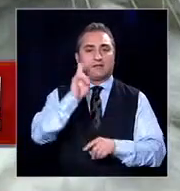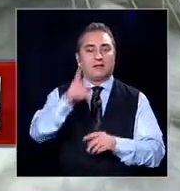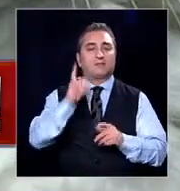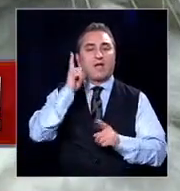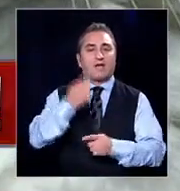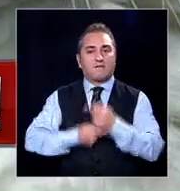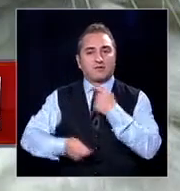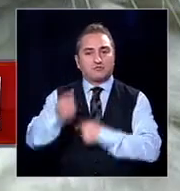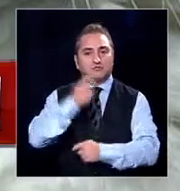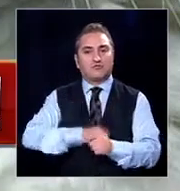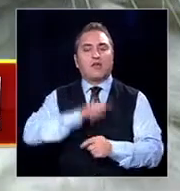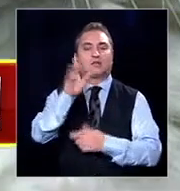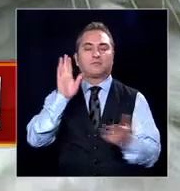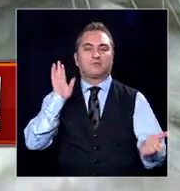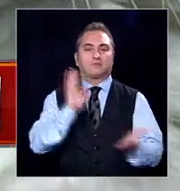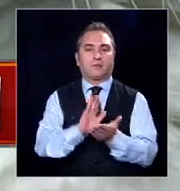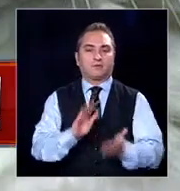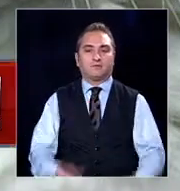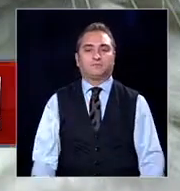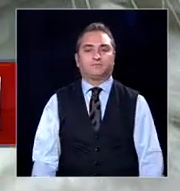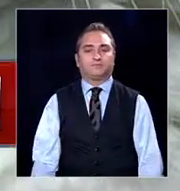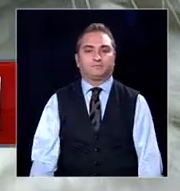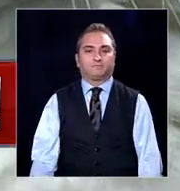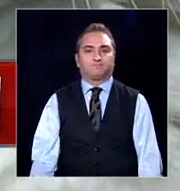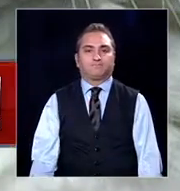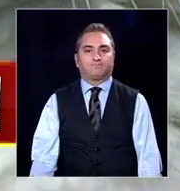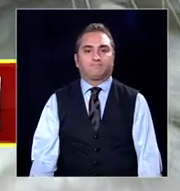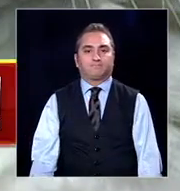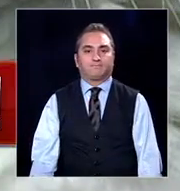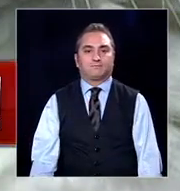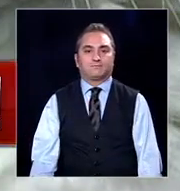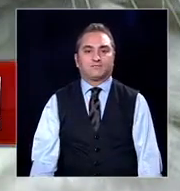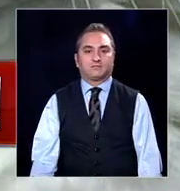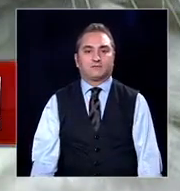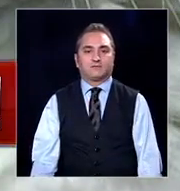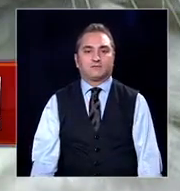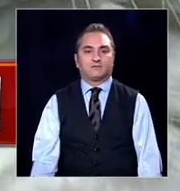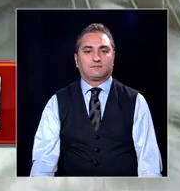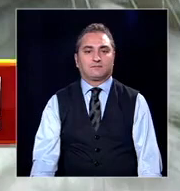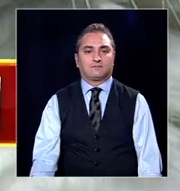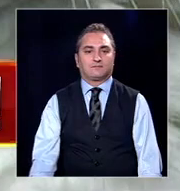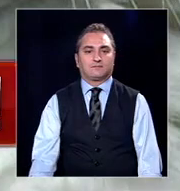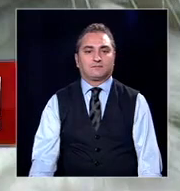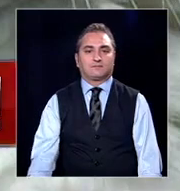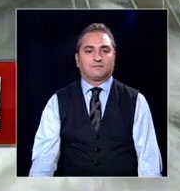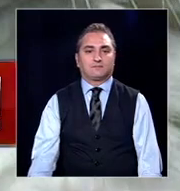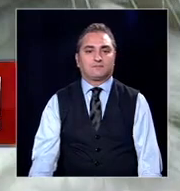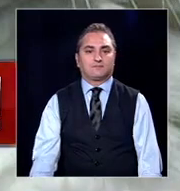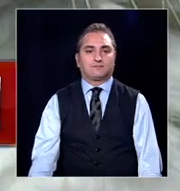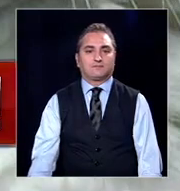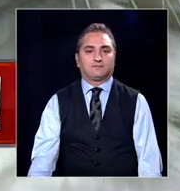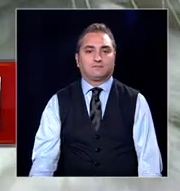hayvan ticaretine tepkiliydi. Bu hayvanları pazara götürüp satmıyorlar. İnternet üzerinden satıyorlar. Bunun gibi